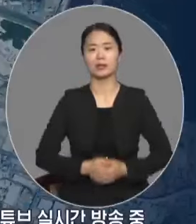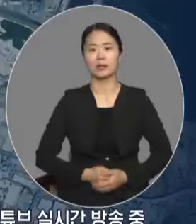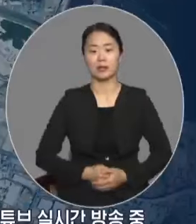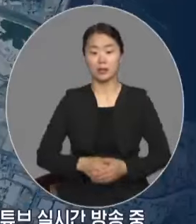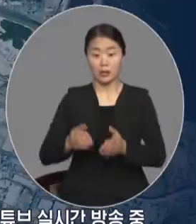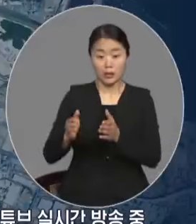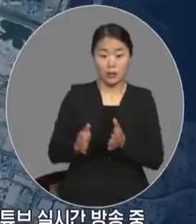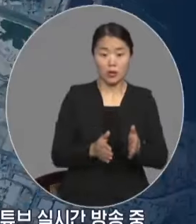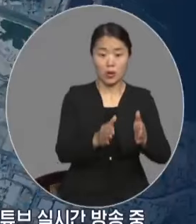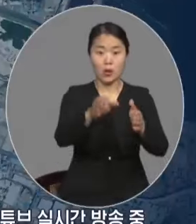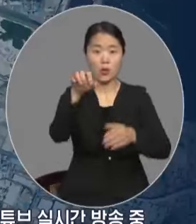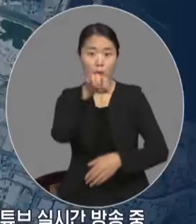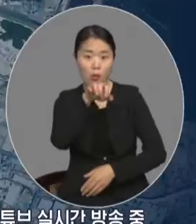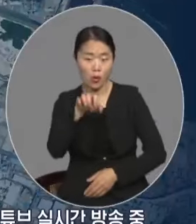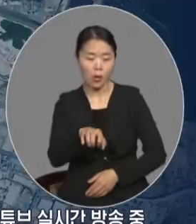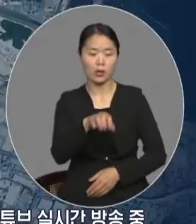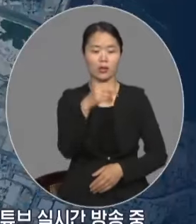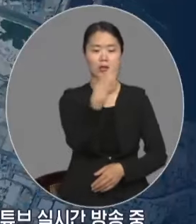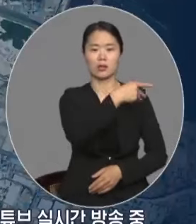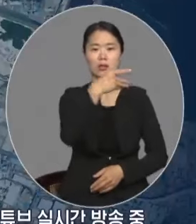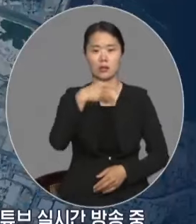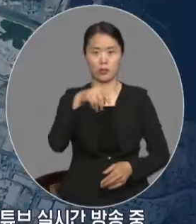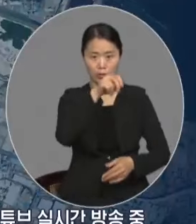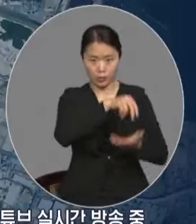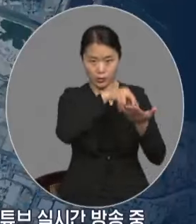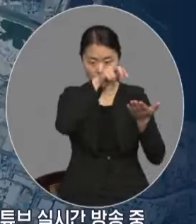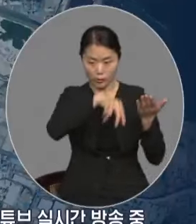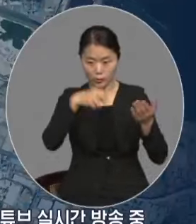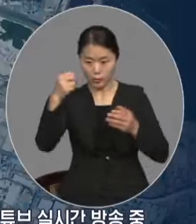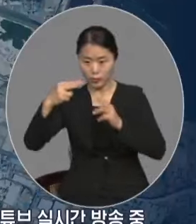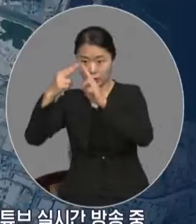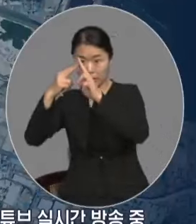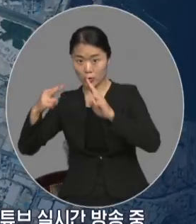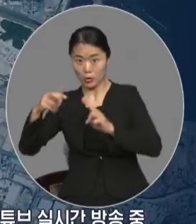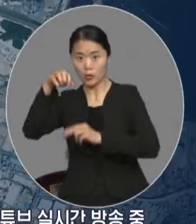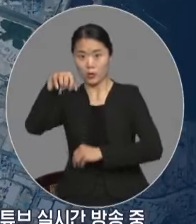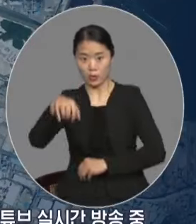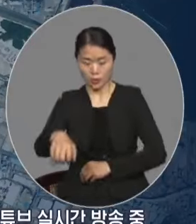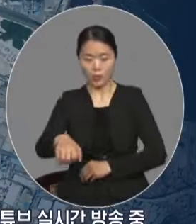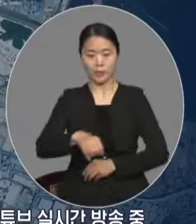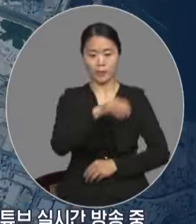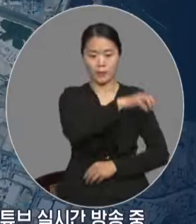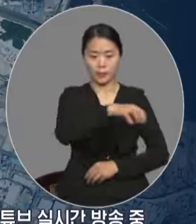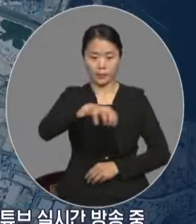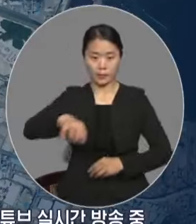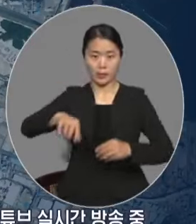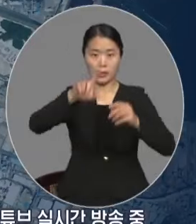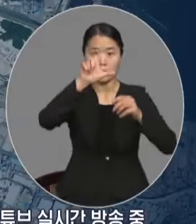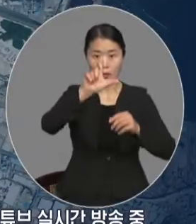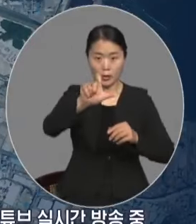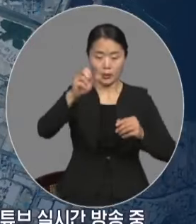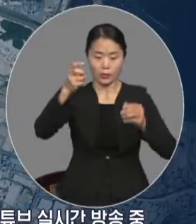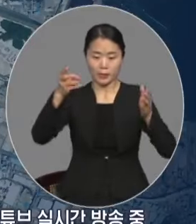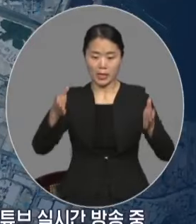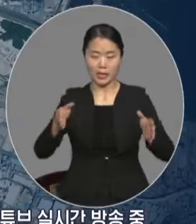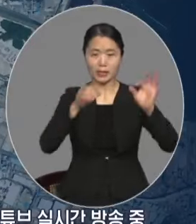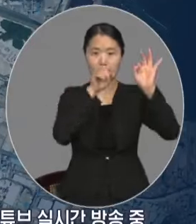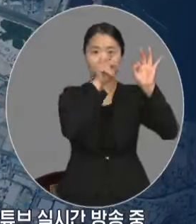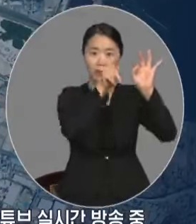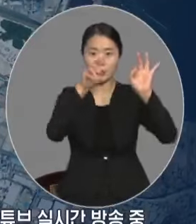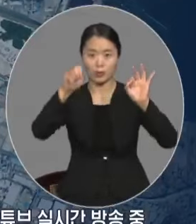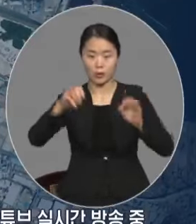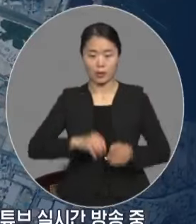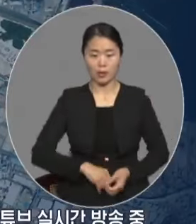노선은 태화강역부터 신복교차로까지 15개 정차역을 거치는 10.85km 길이로 배차